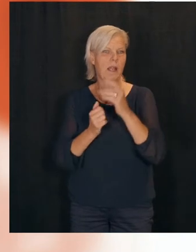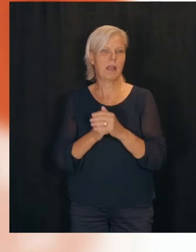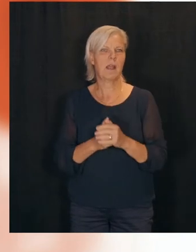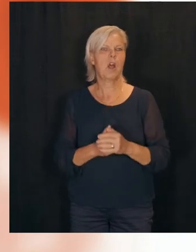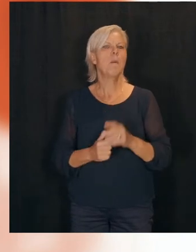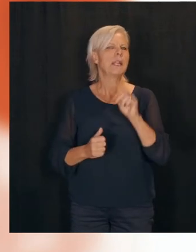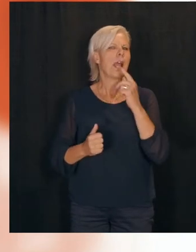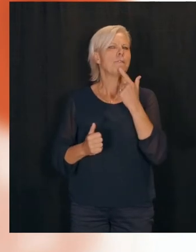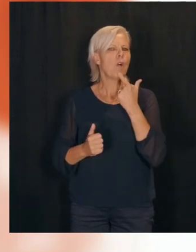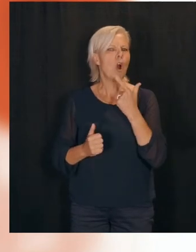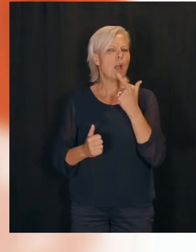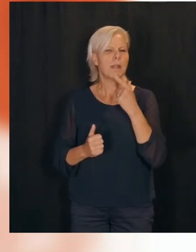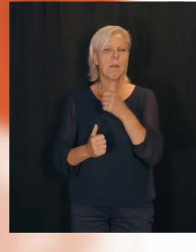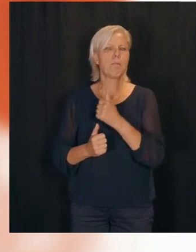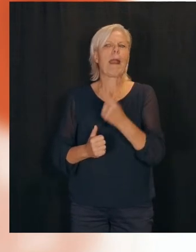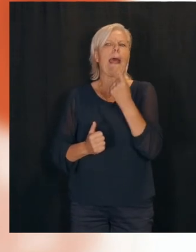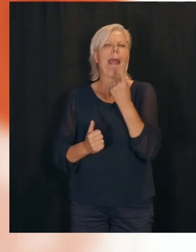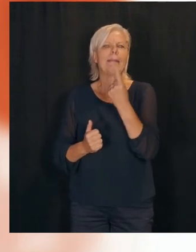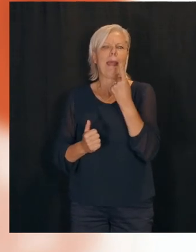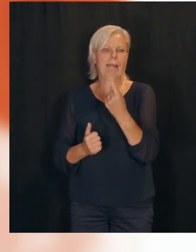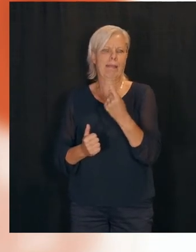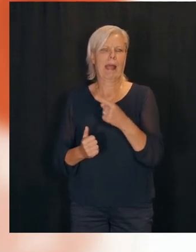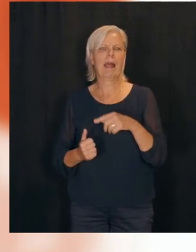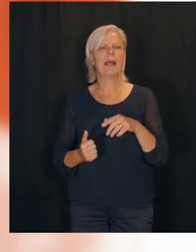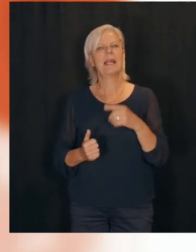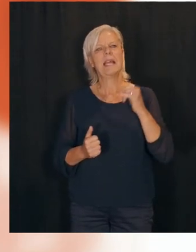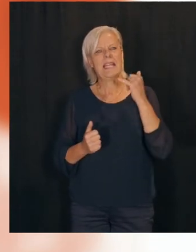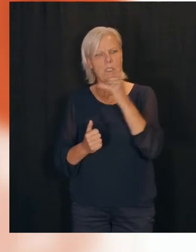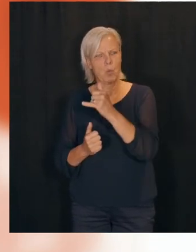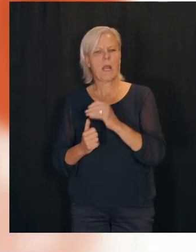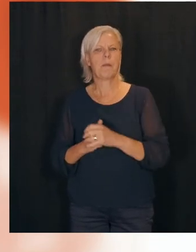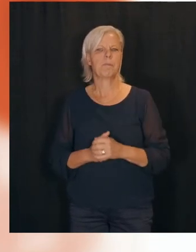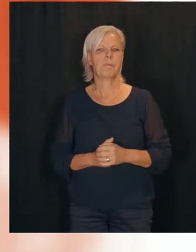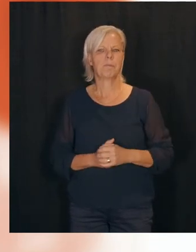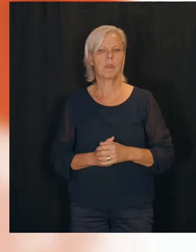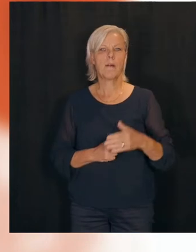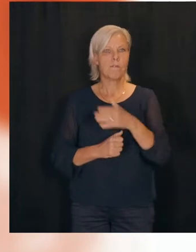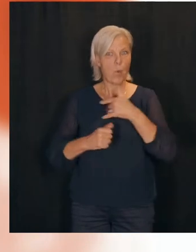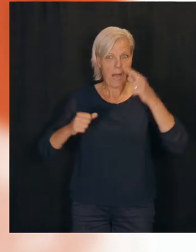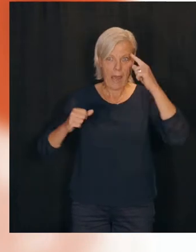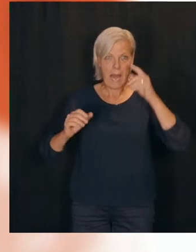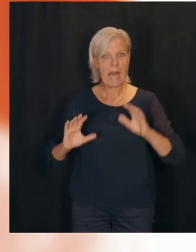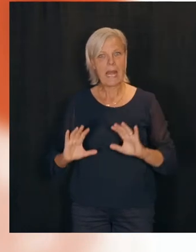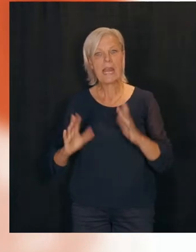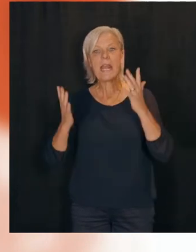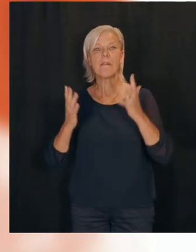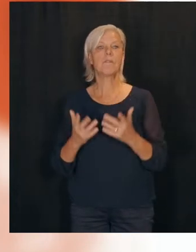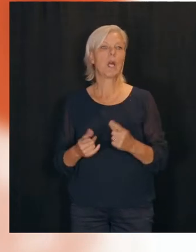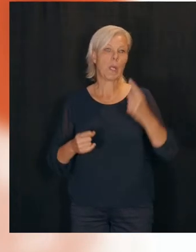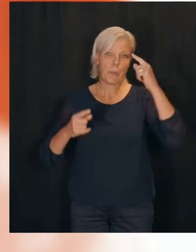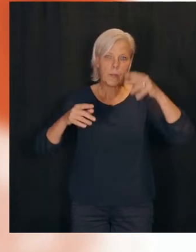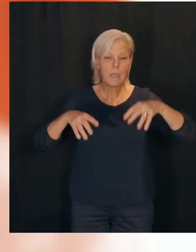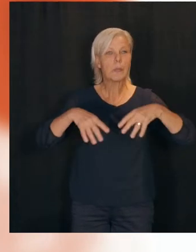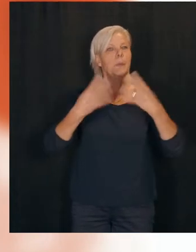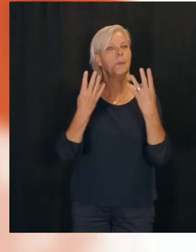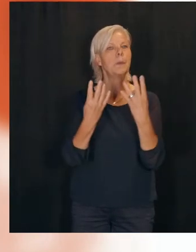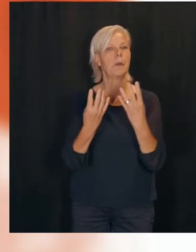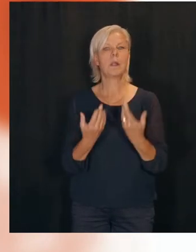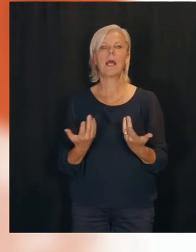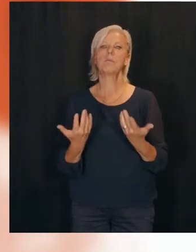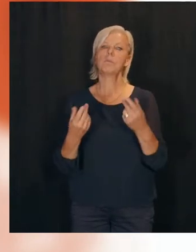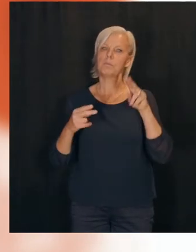enda historia. Där säger hon bland annat att våra liv och vår kultur är komponerade av många överlappande